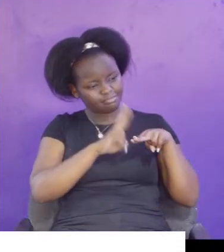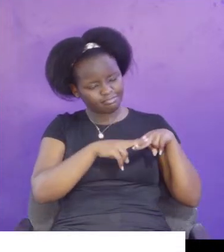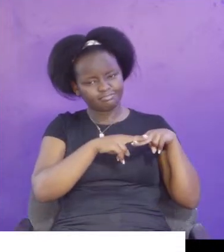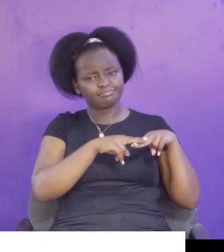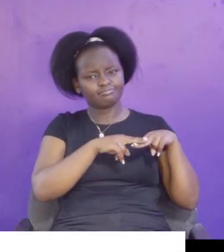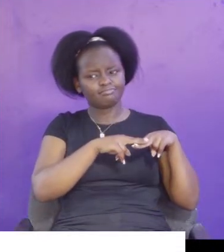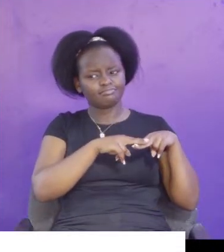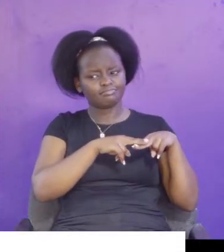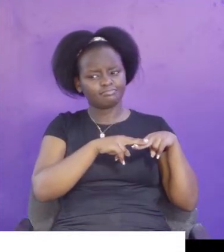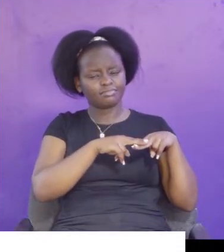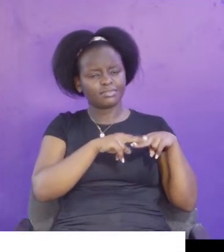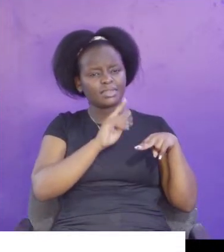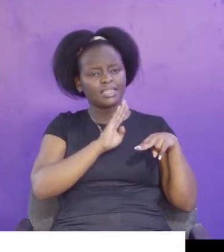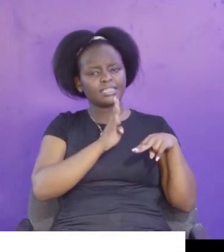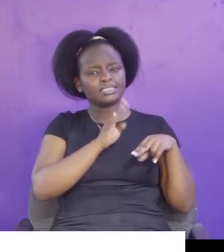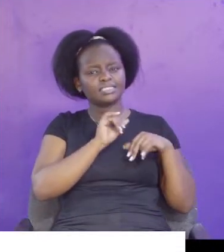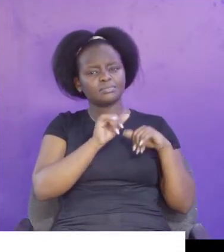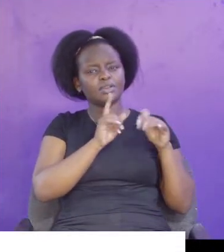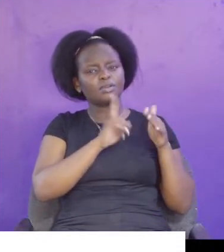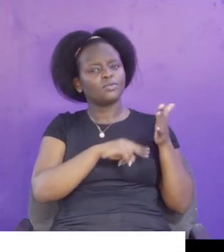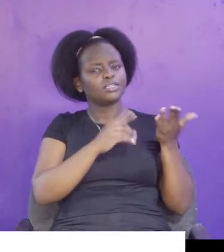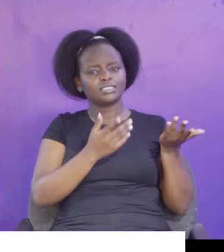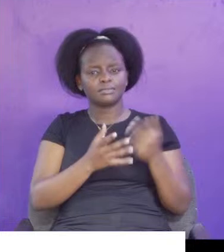wanaongeanga mambo gani?